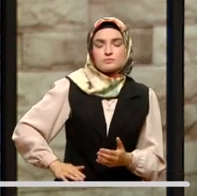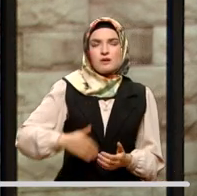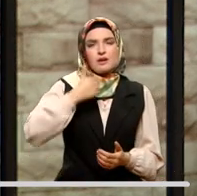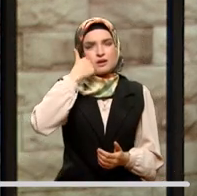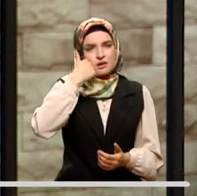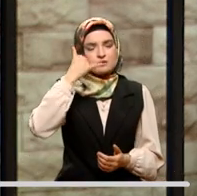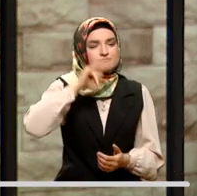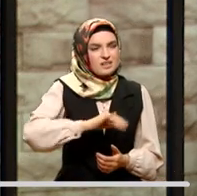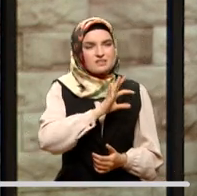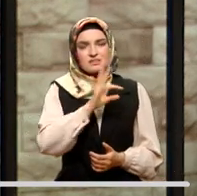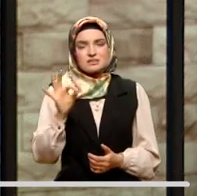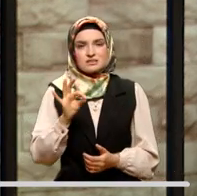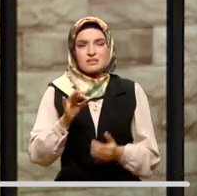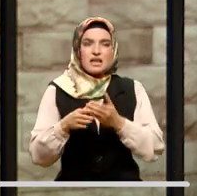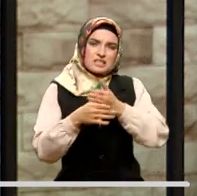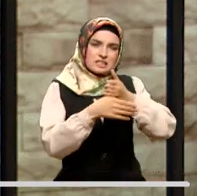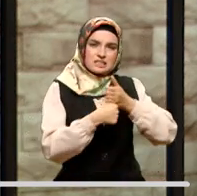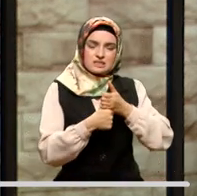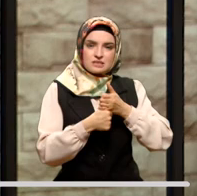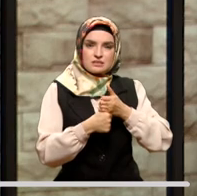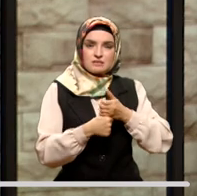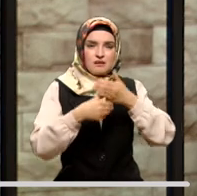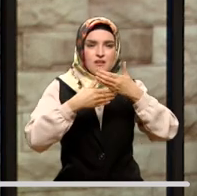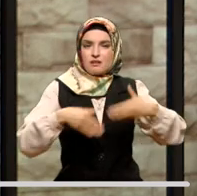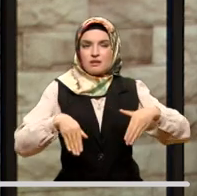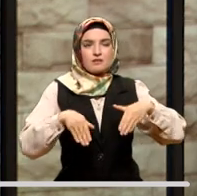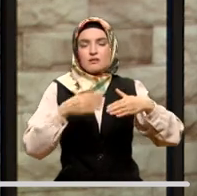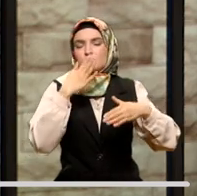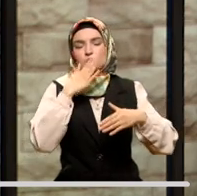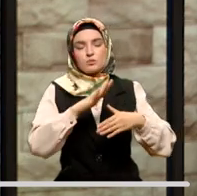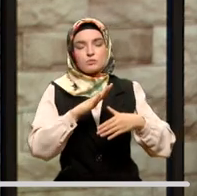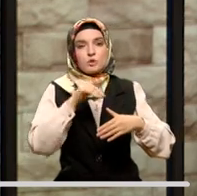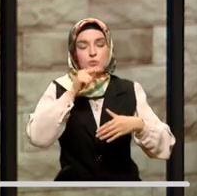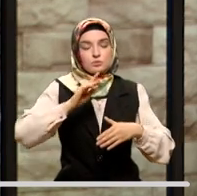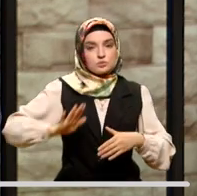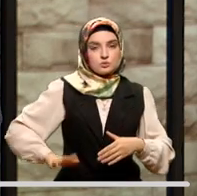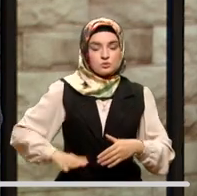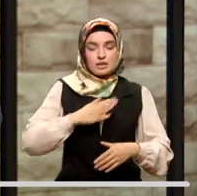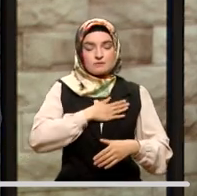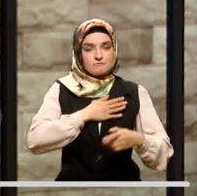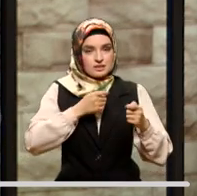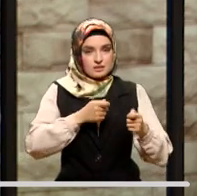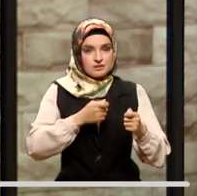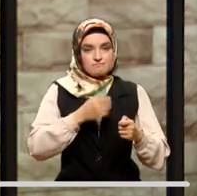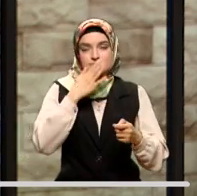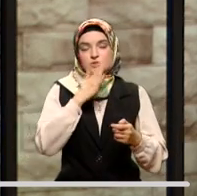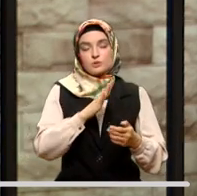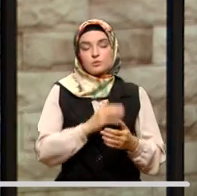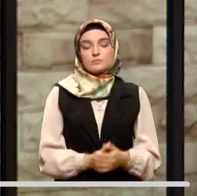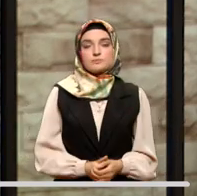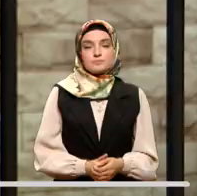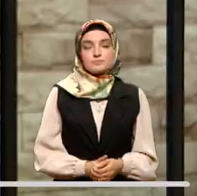yalanı, haksızlığı, hırsızlığı engelleyemiyorsak o çocuktan din eğitimi vermiş olabilir miyiz?